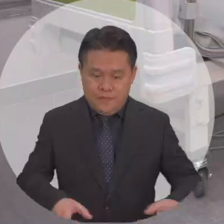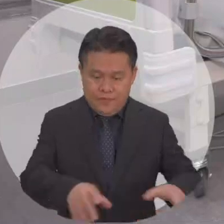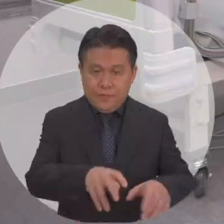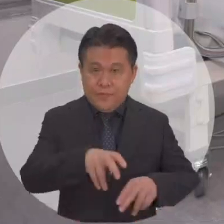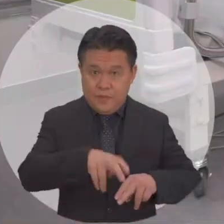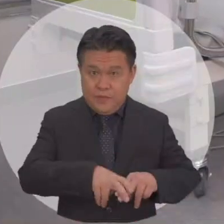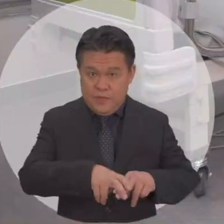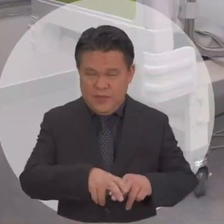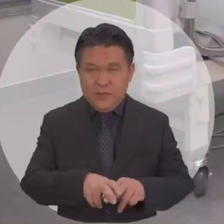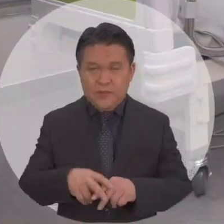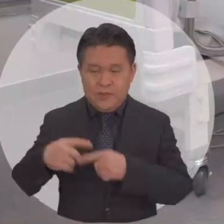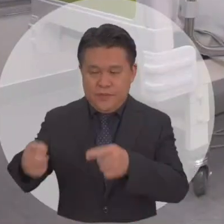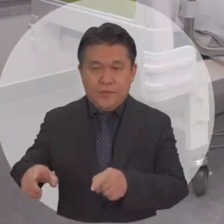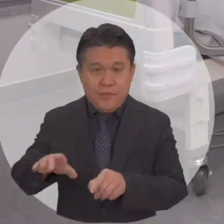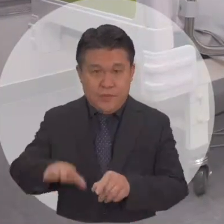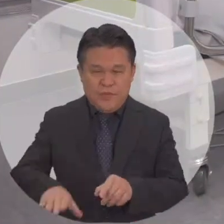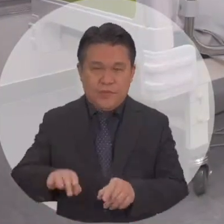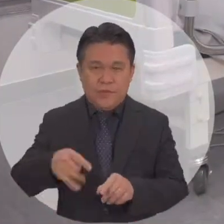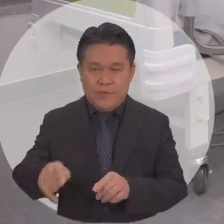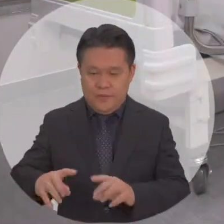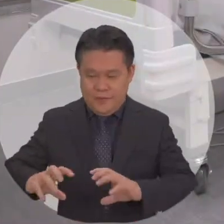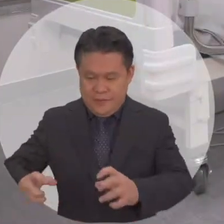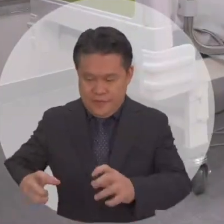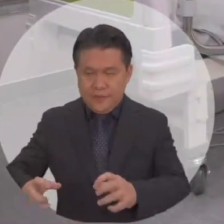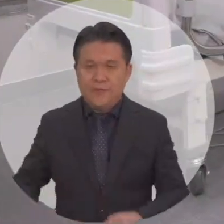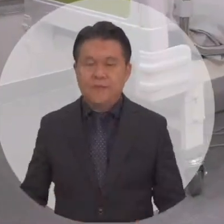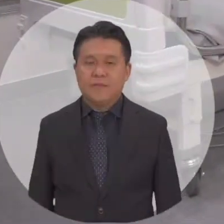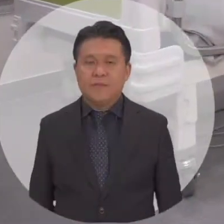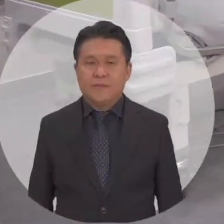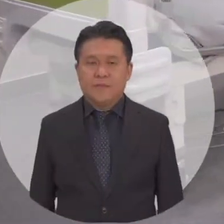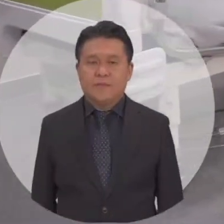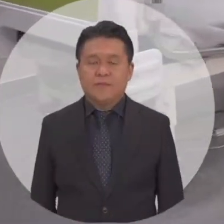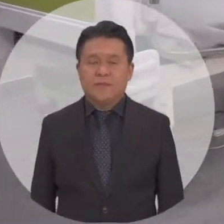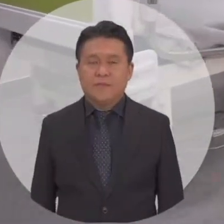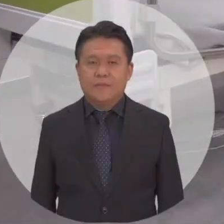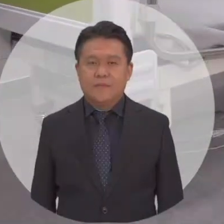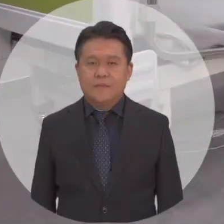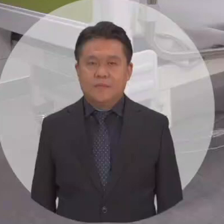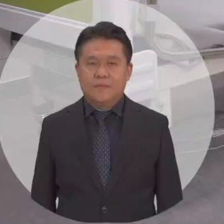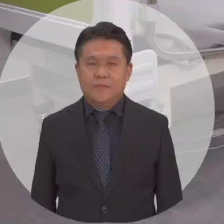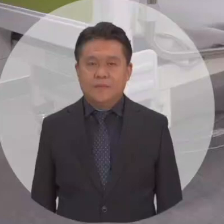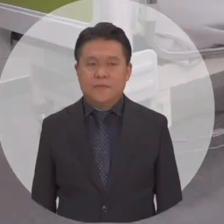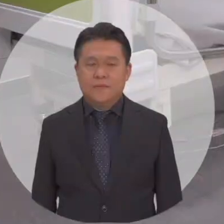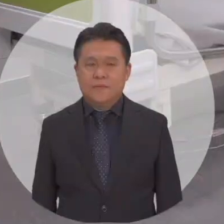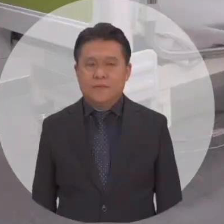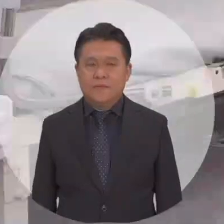이동 변기 옆에 휠체어를 놓고 휠체어가 움직이지 않도록 고정시킵니다.